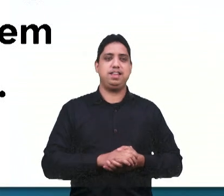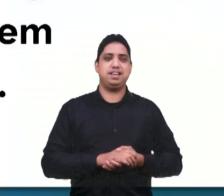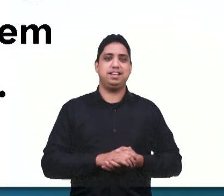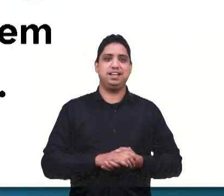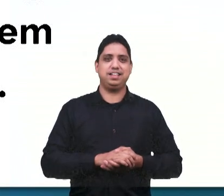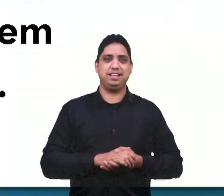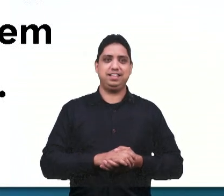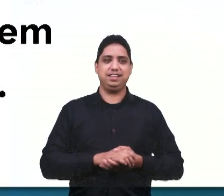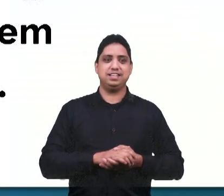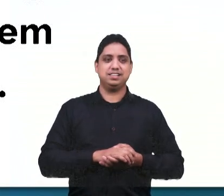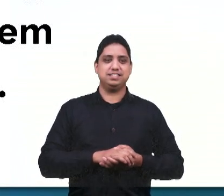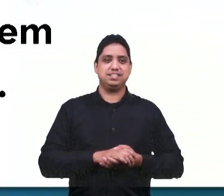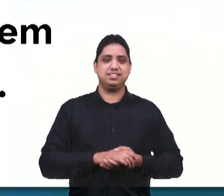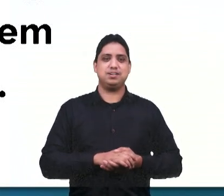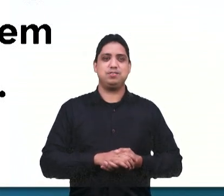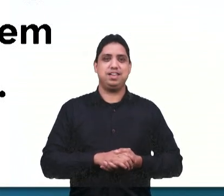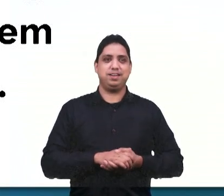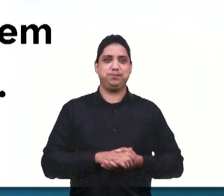une personnalité.